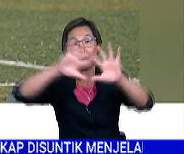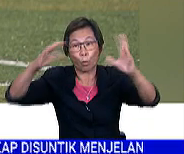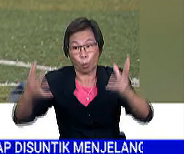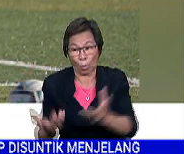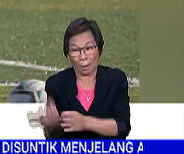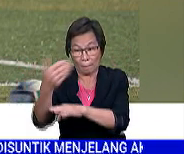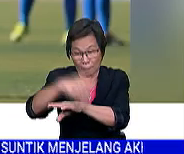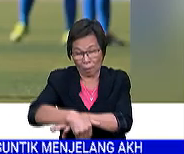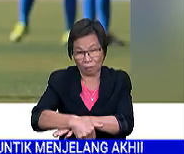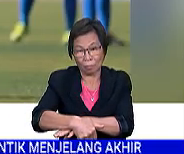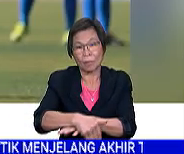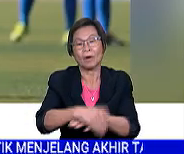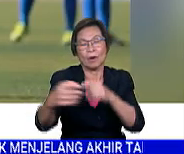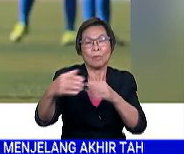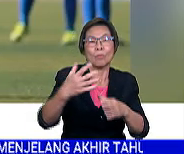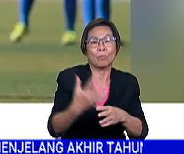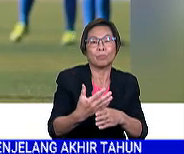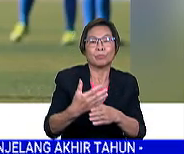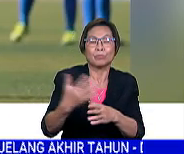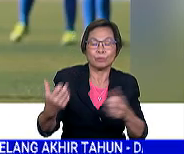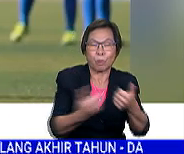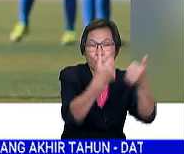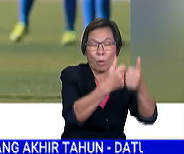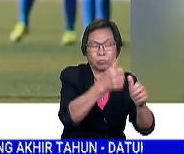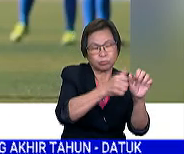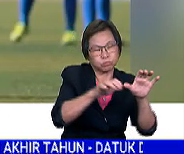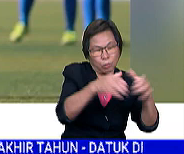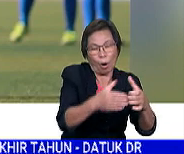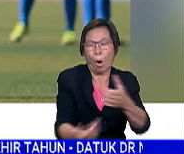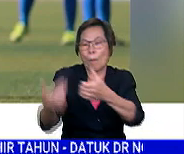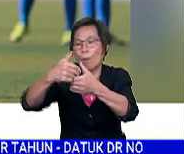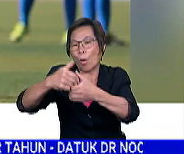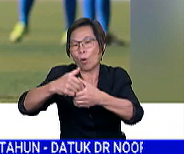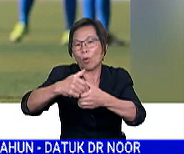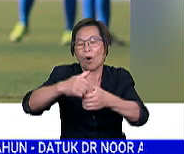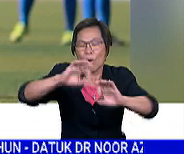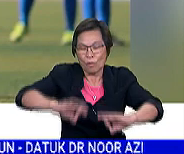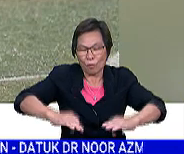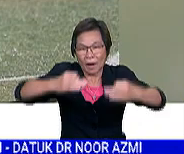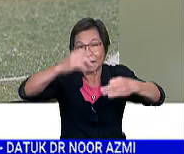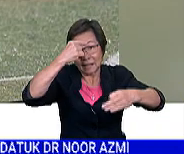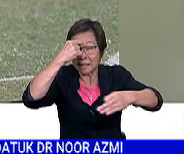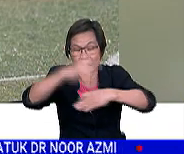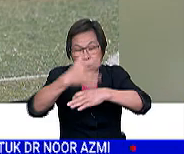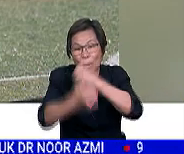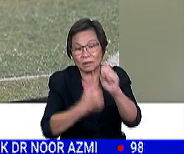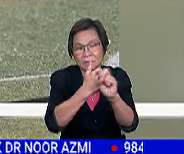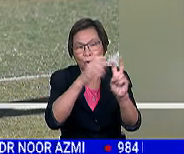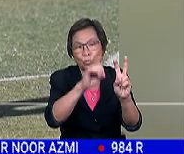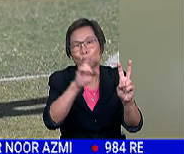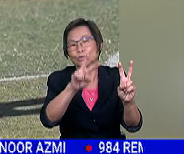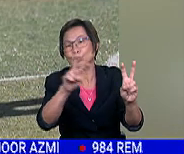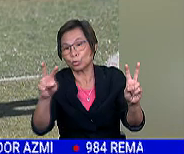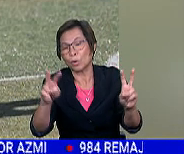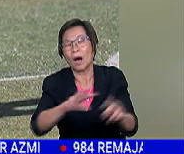ini. Berdasarkan format kejohanan, hanya juara daripada setiap kumpulan akan melayakkan diri ke pusingan akhir di India awal tahun depan. Setakat ini, empat pasukan